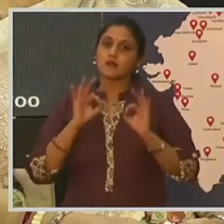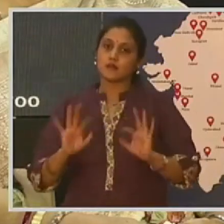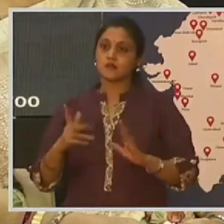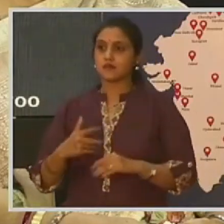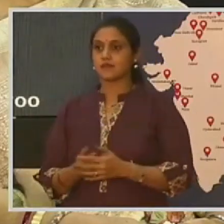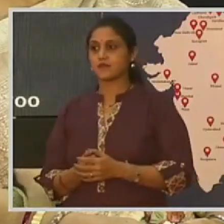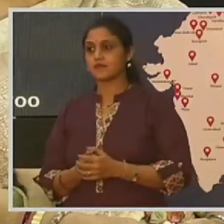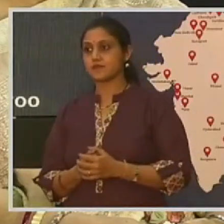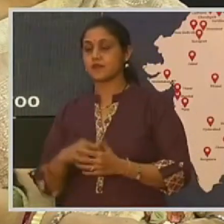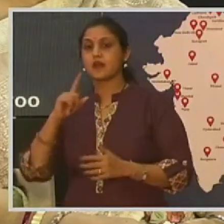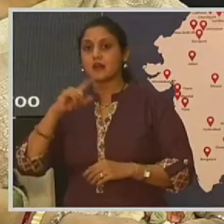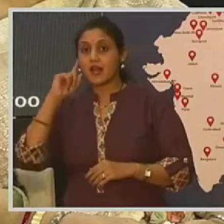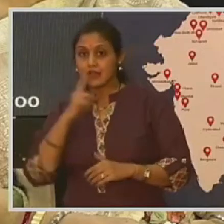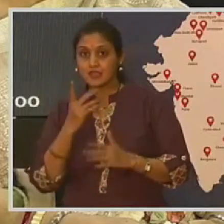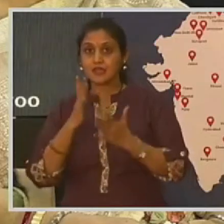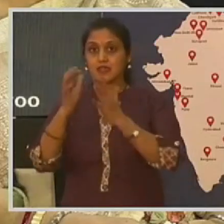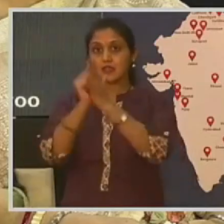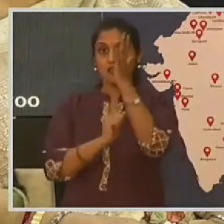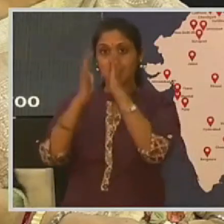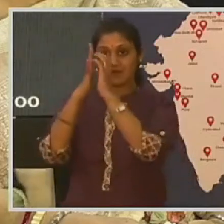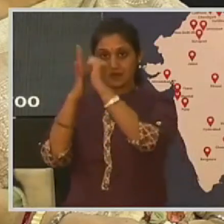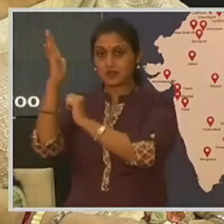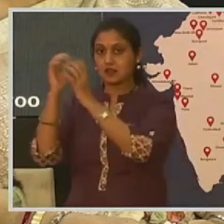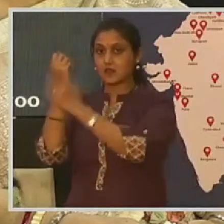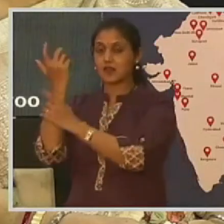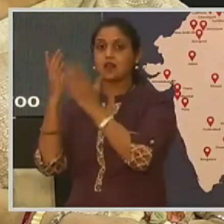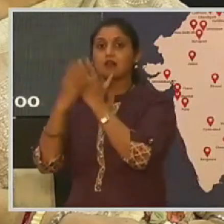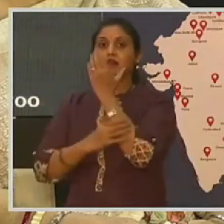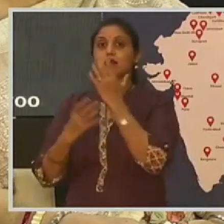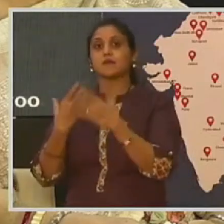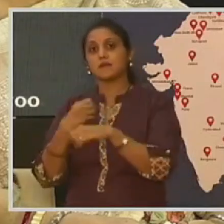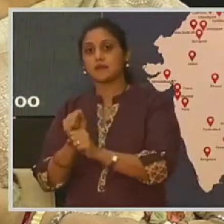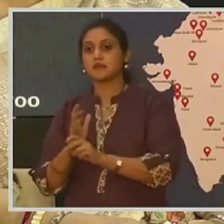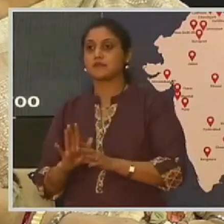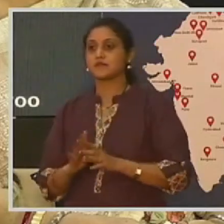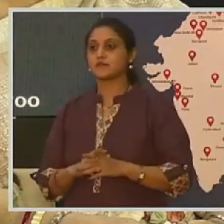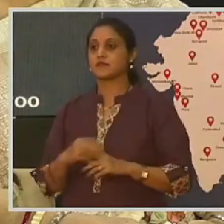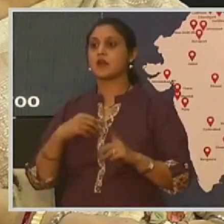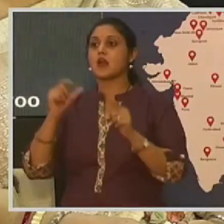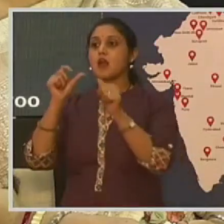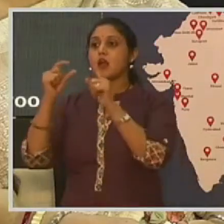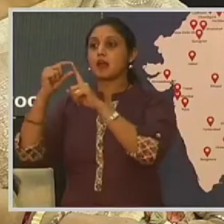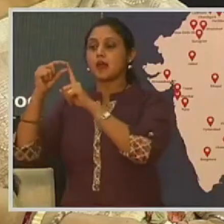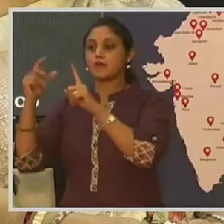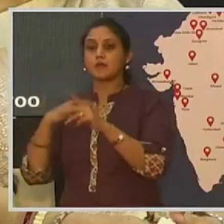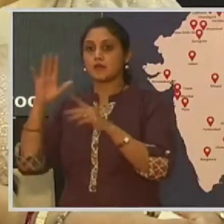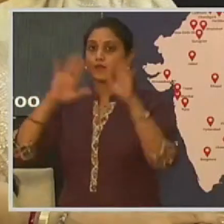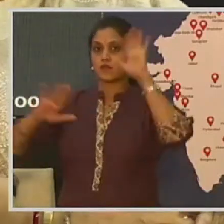impairment, that helps them. So there's also applications. अगर आप मूवी देखने गए